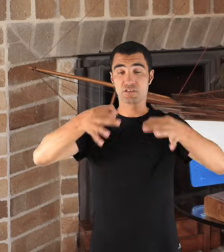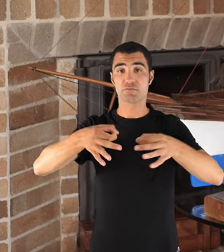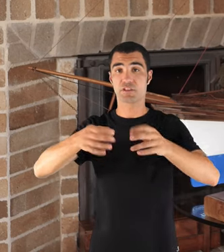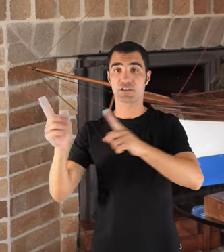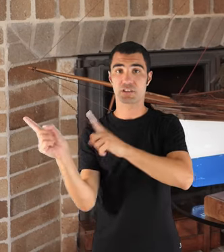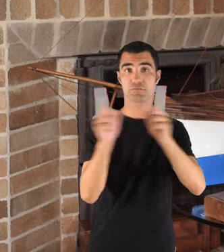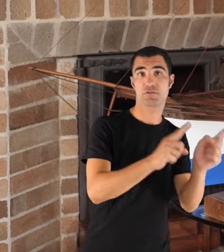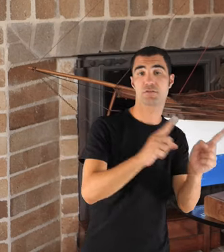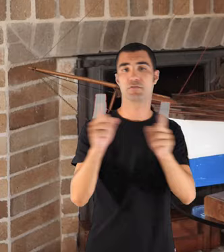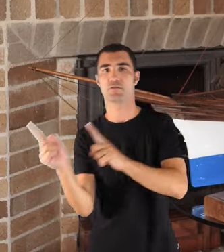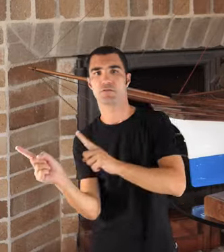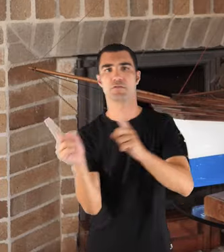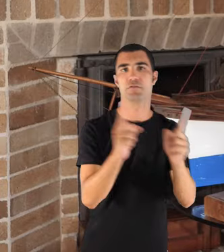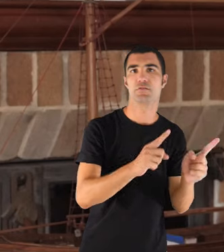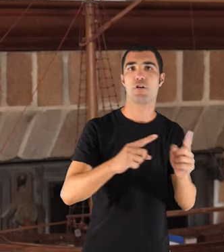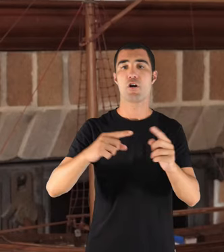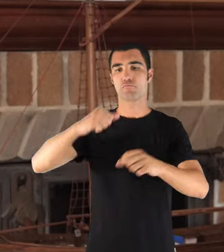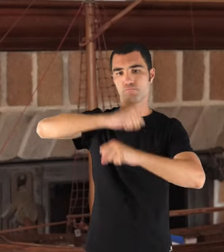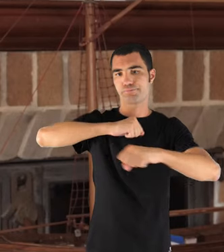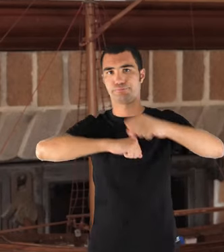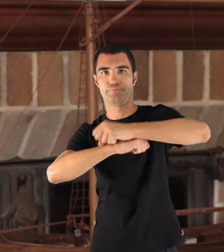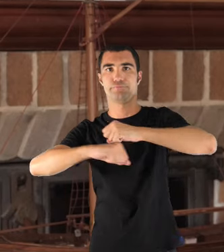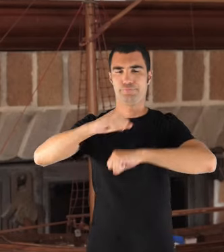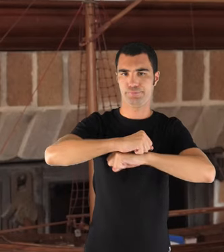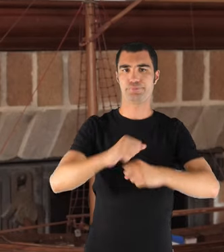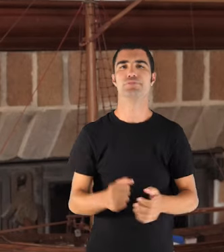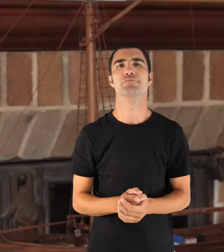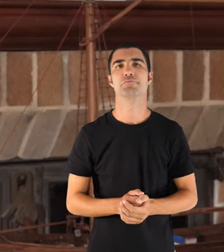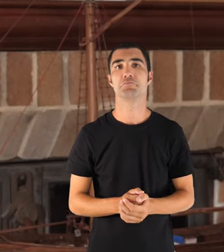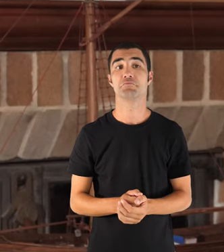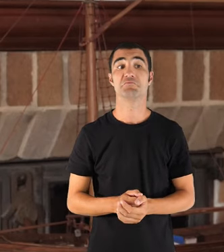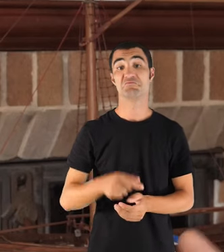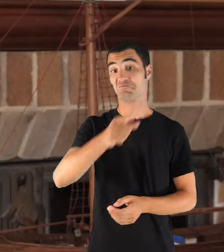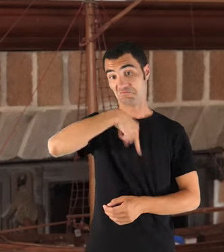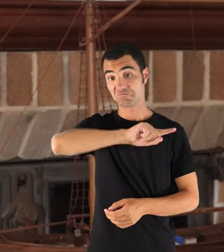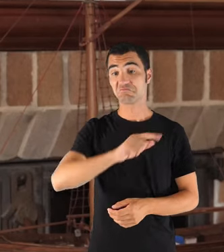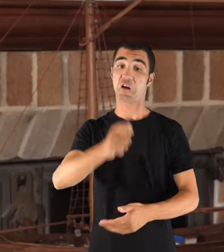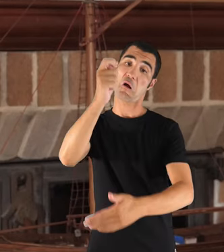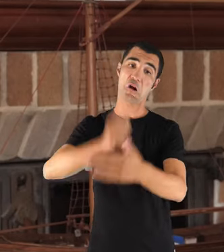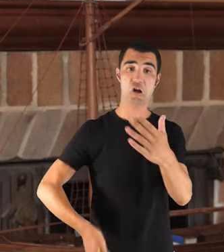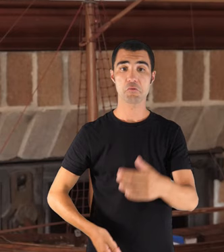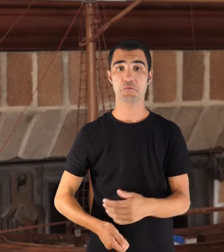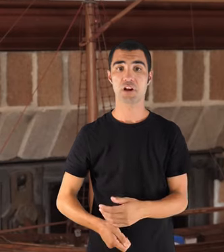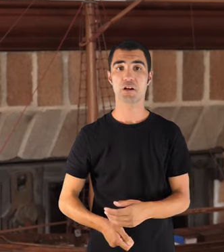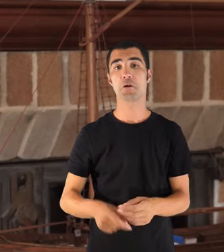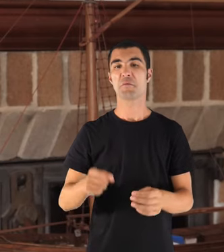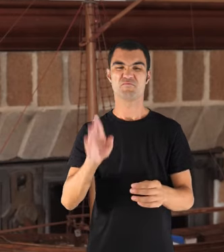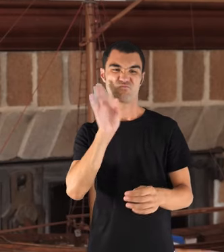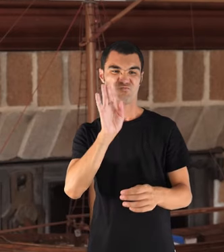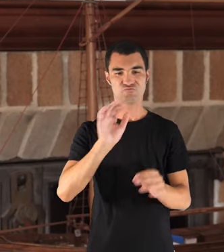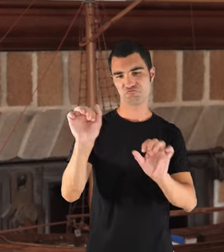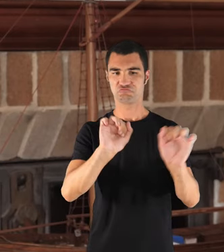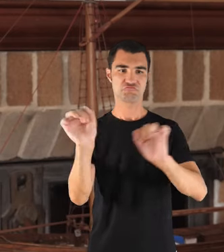transport de mercancies. La compraren, la adecentaren un poc per fer aquesta feina